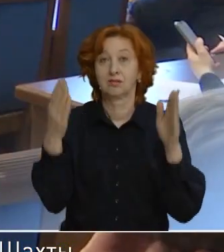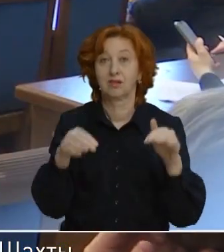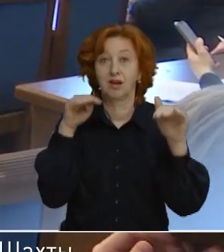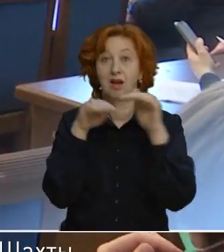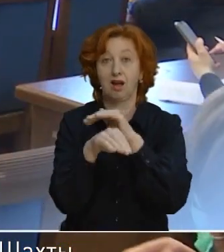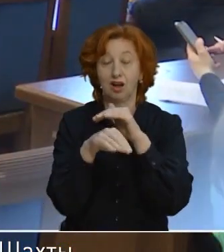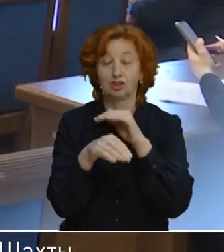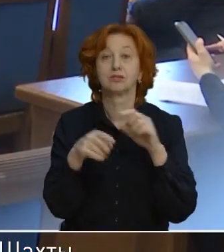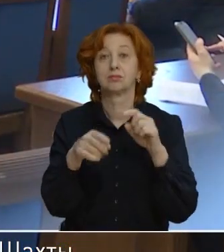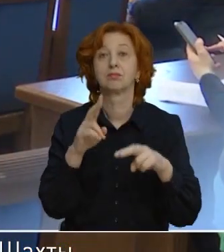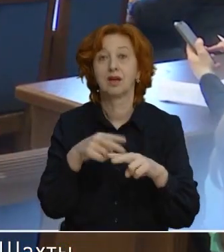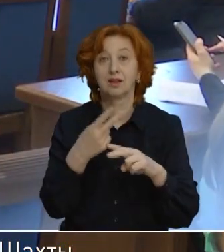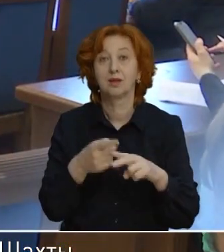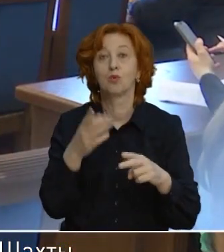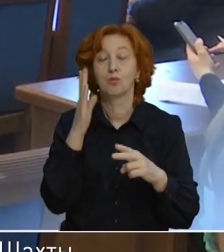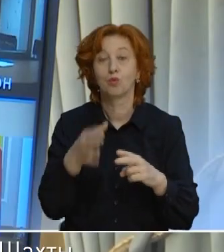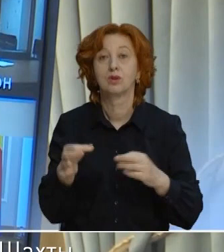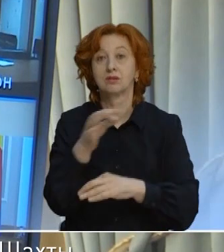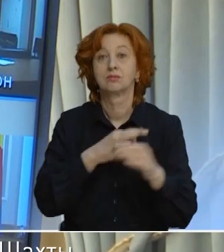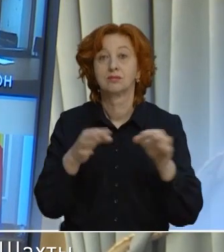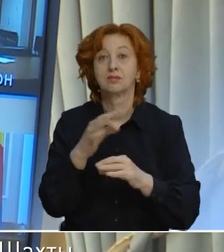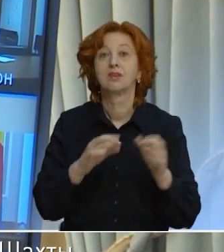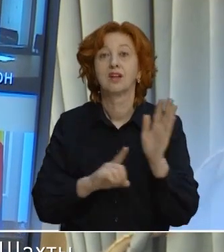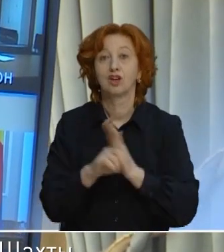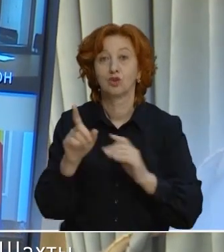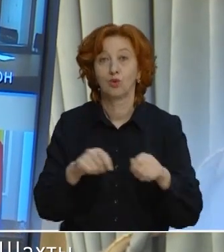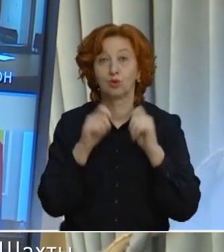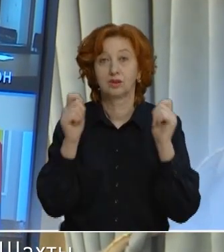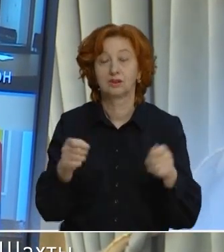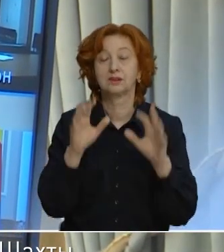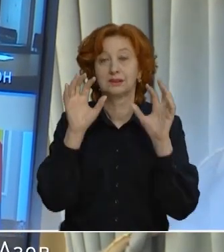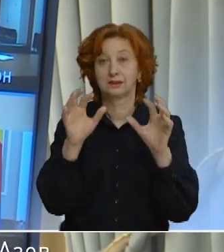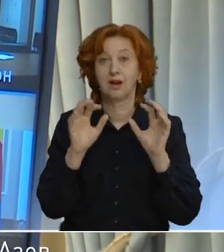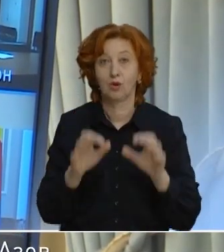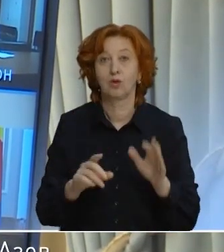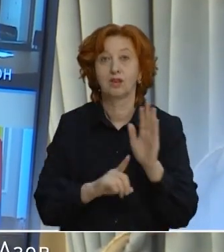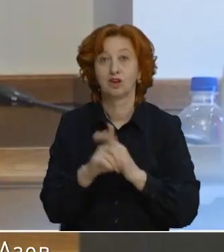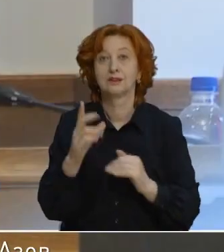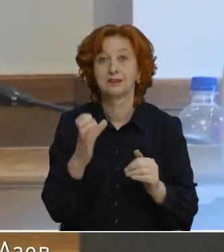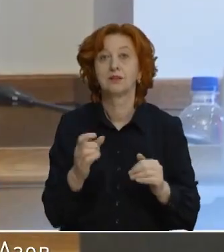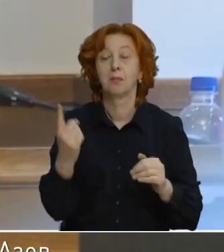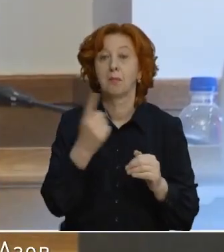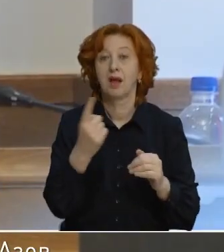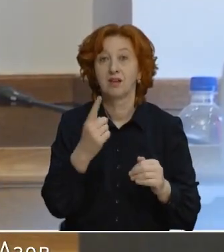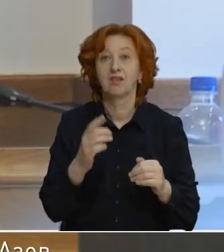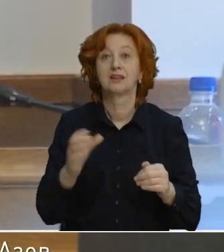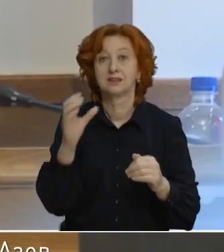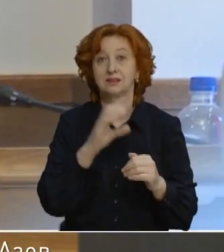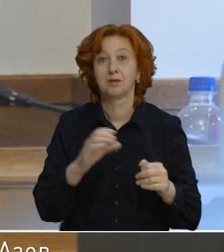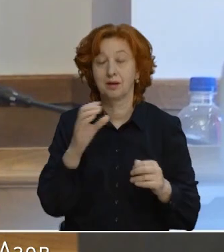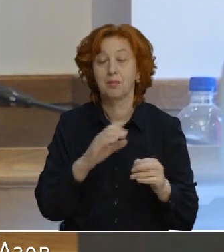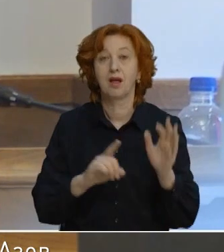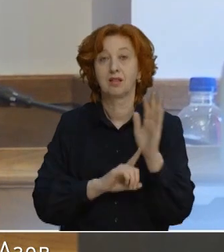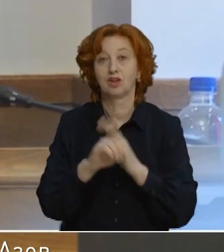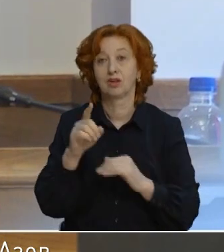закона обсудили в Донском парламенте за круглым столом, организованным комитетом по строительству. Гаражная амнистия будет действовать 5 лет, до